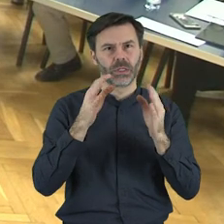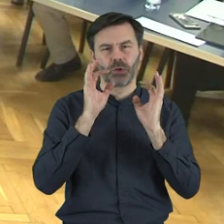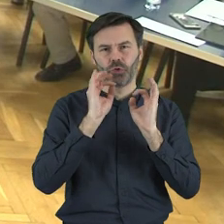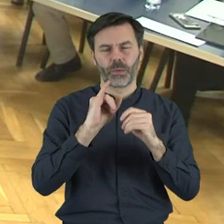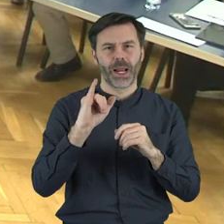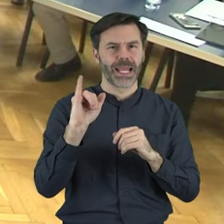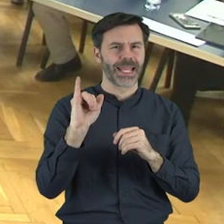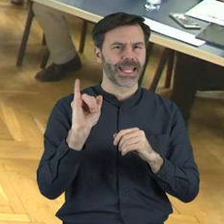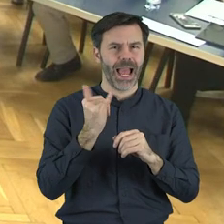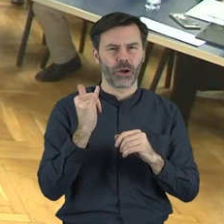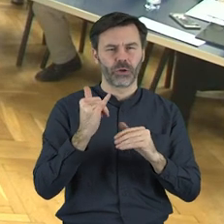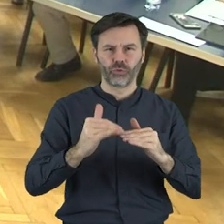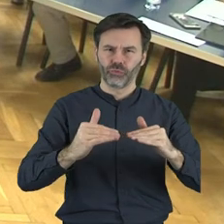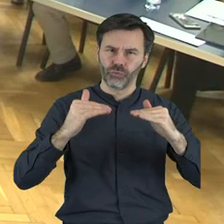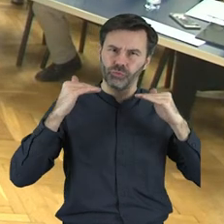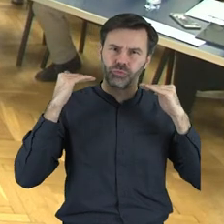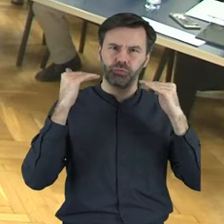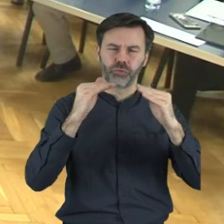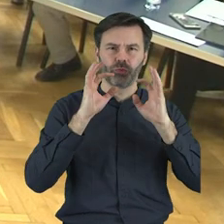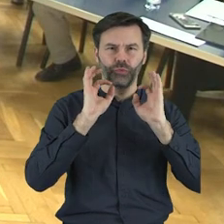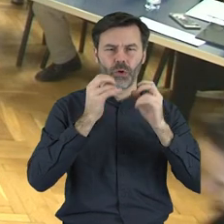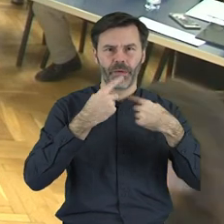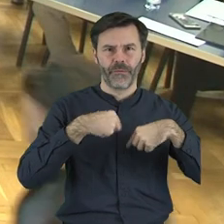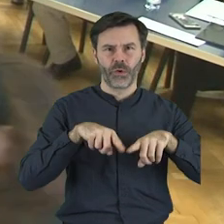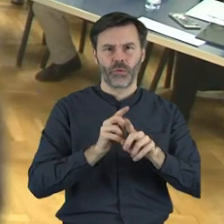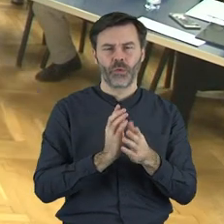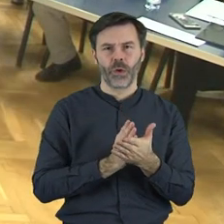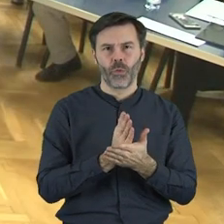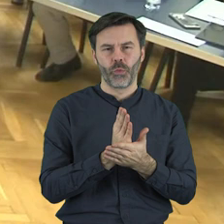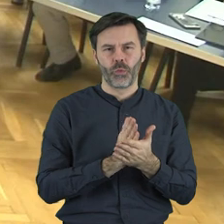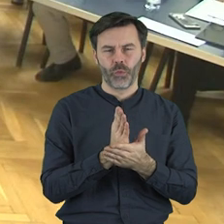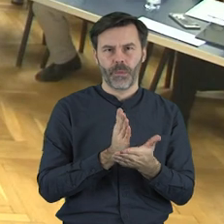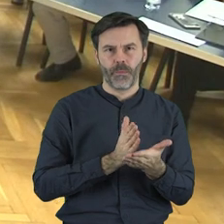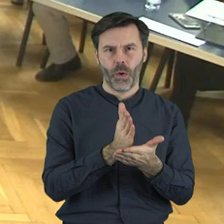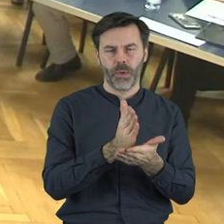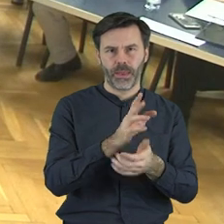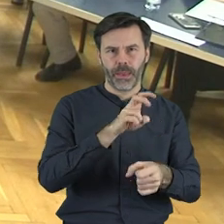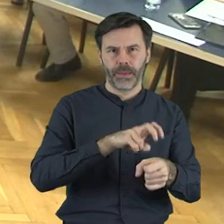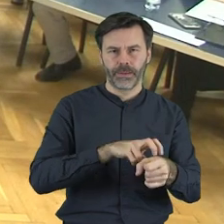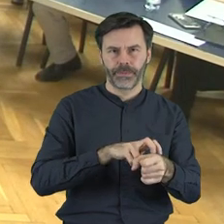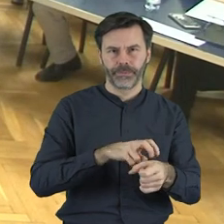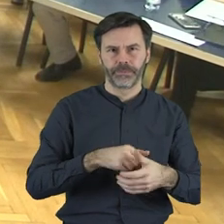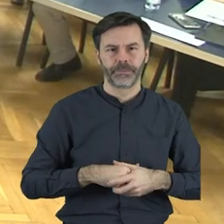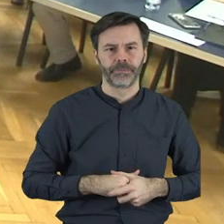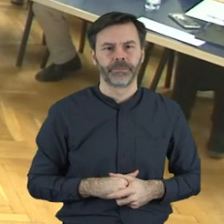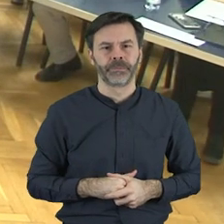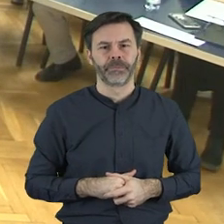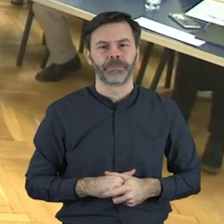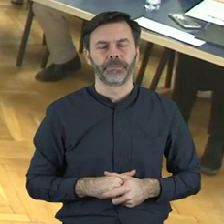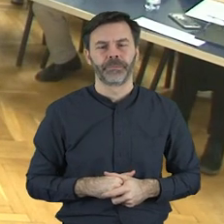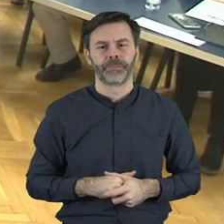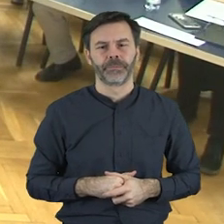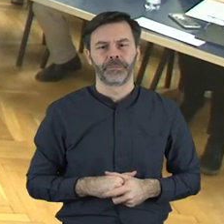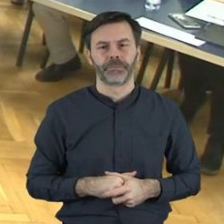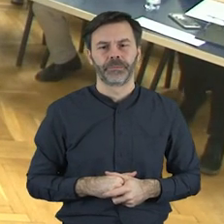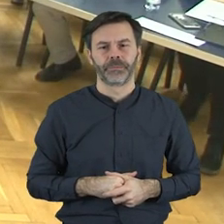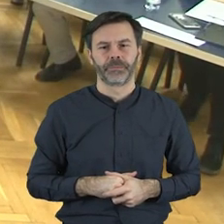a takie działania nie były wtedy w zakresie i